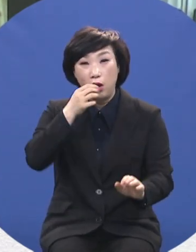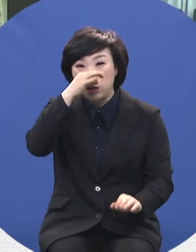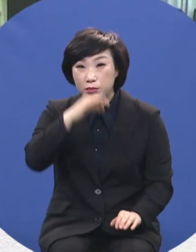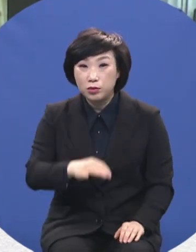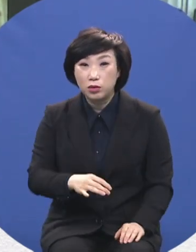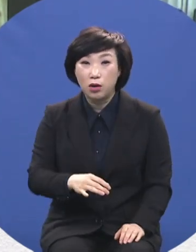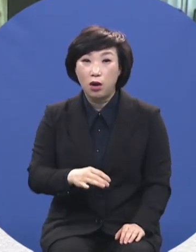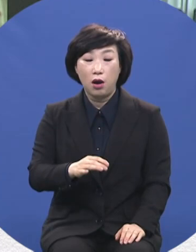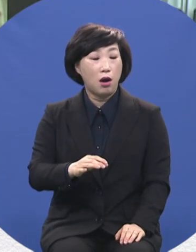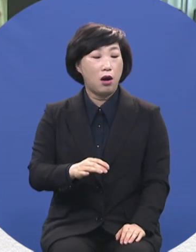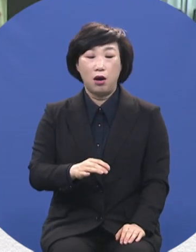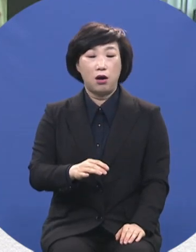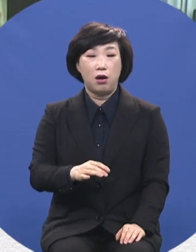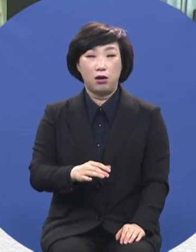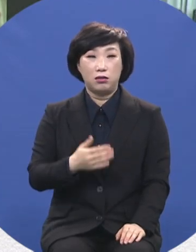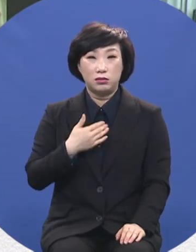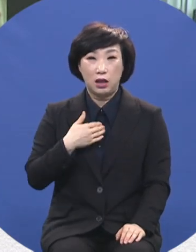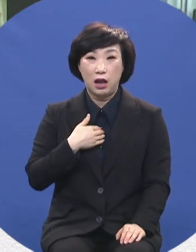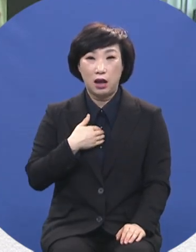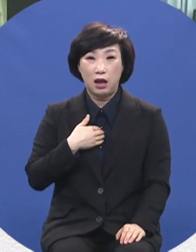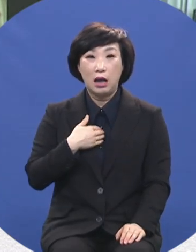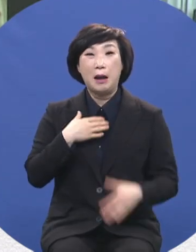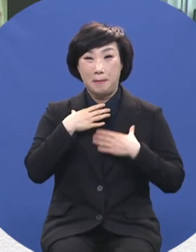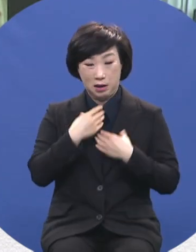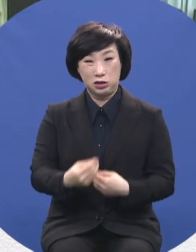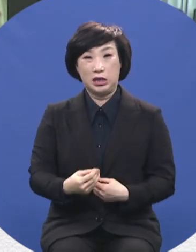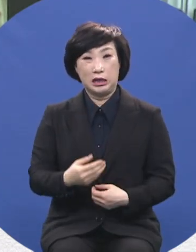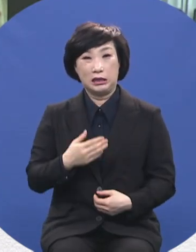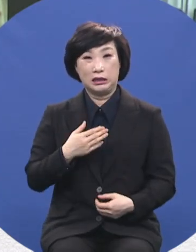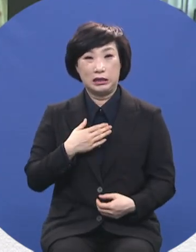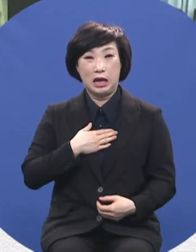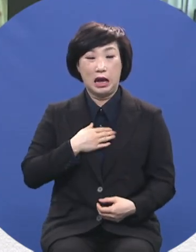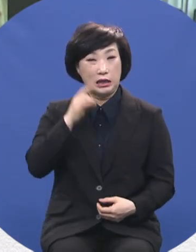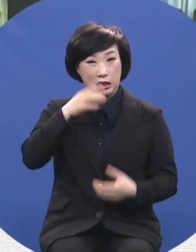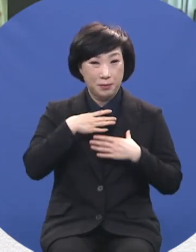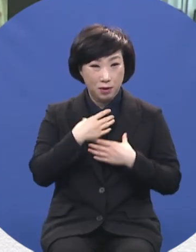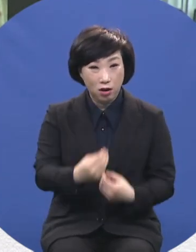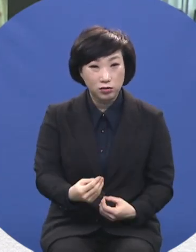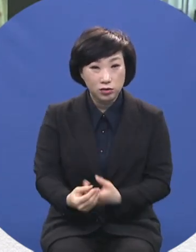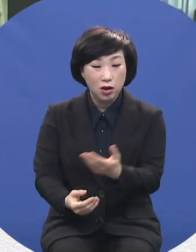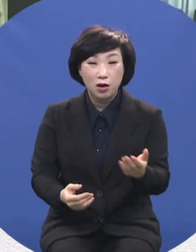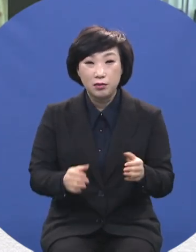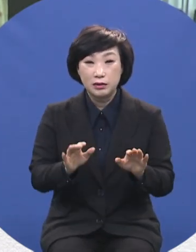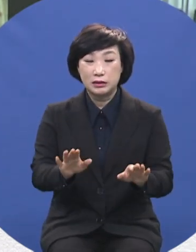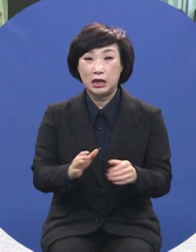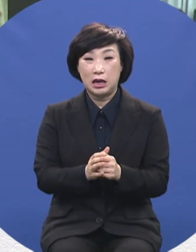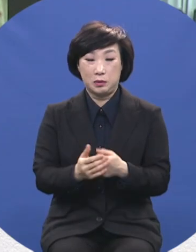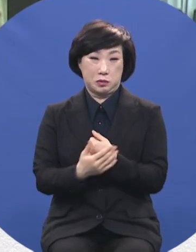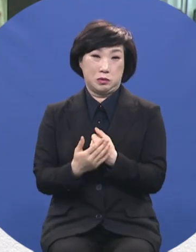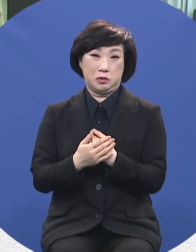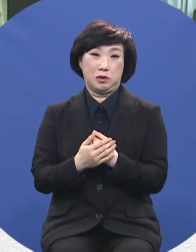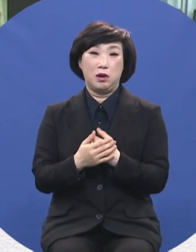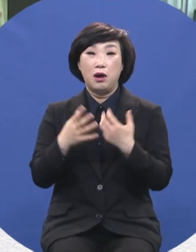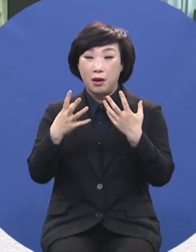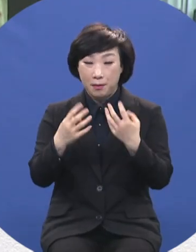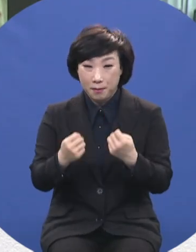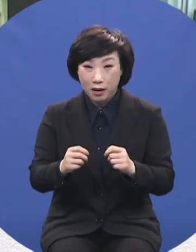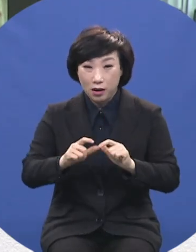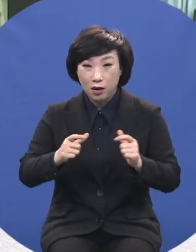힘들어. 내가 나라도 편해야지. 얼마나 극단적인